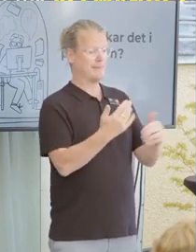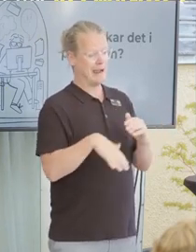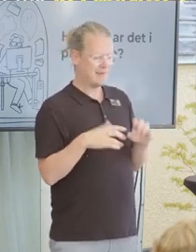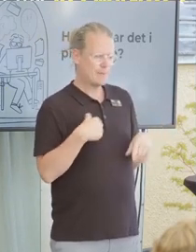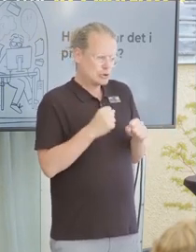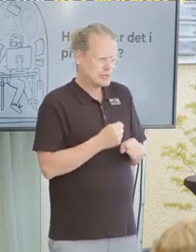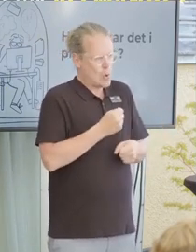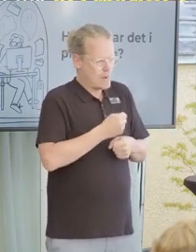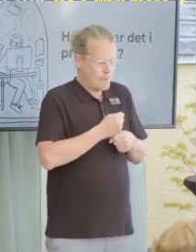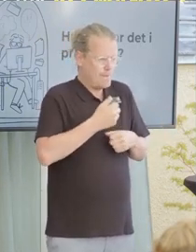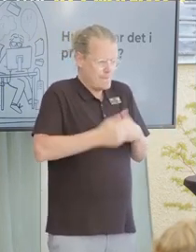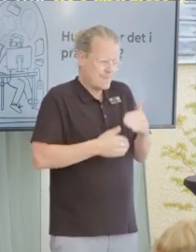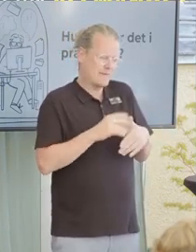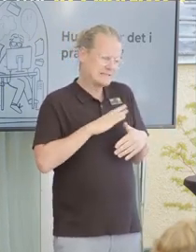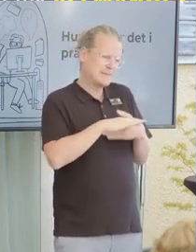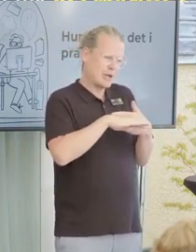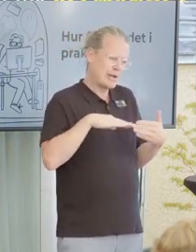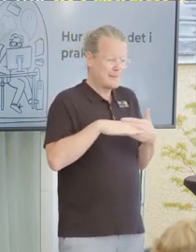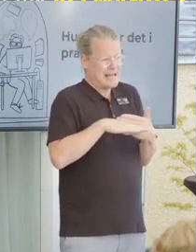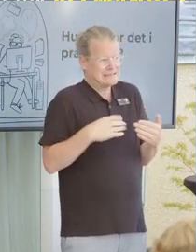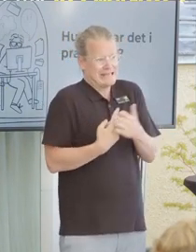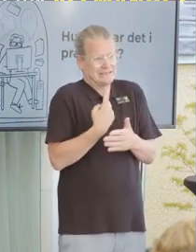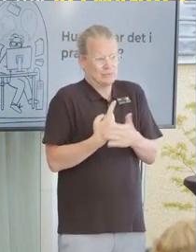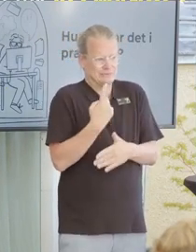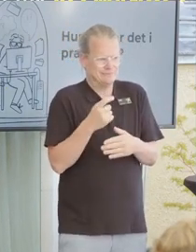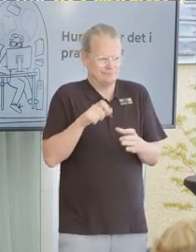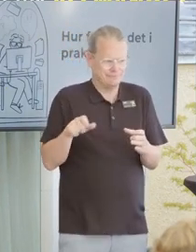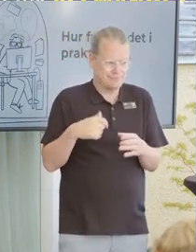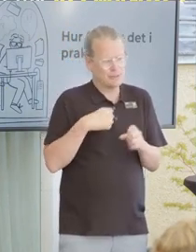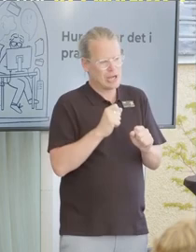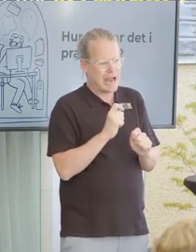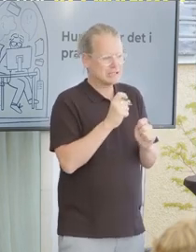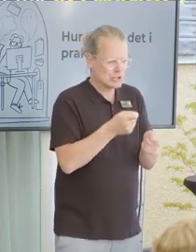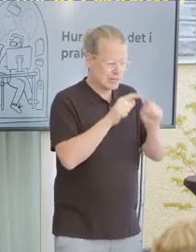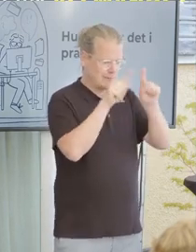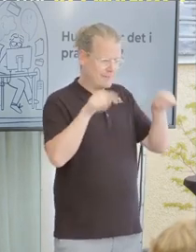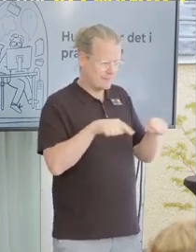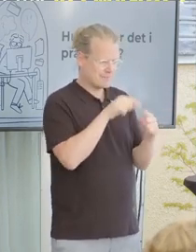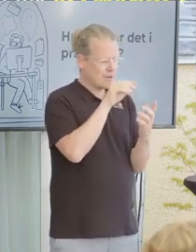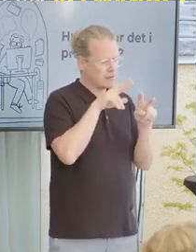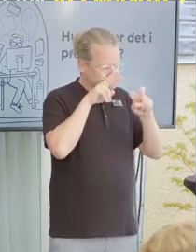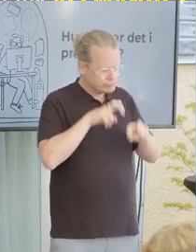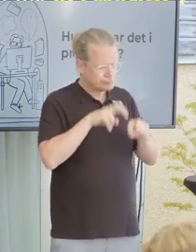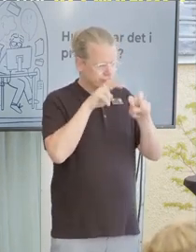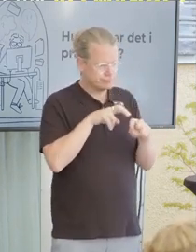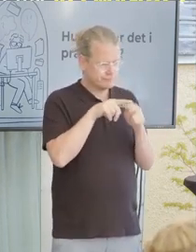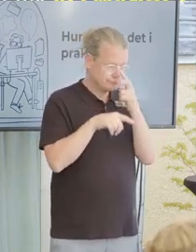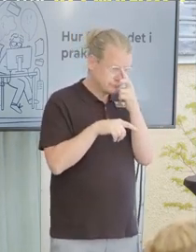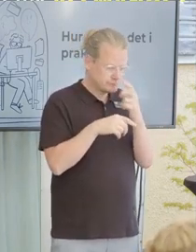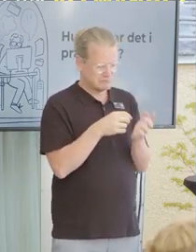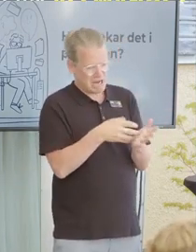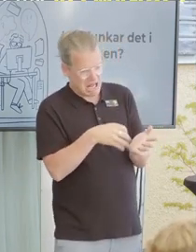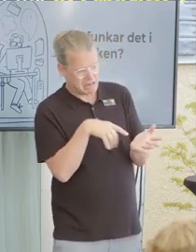för det här också. Mm. Så då får vi ju värdera den ansökan. Och sen, ja, vi har en process för det helt enkelt. Och då är det